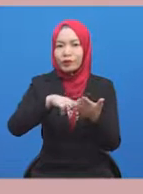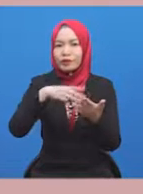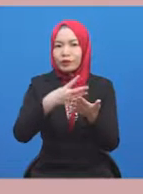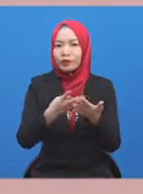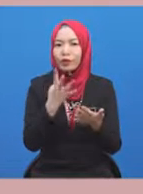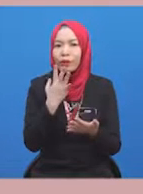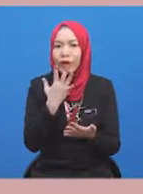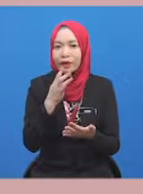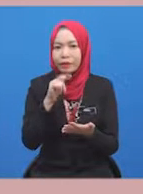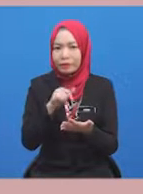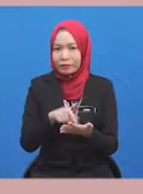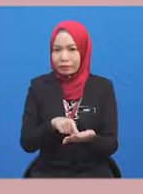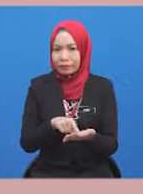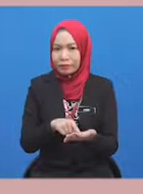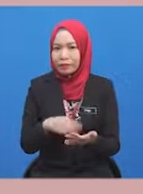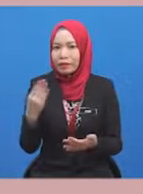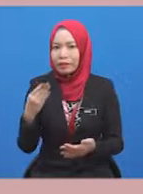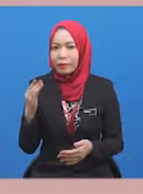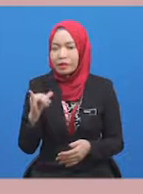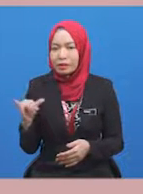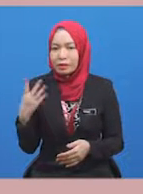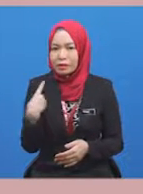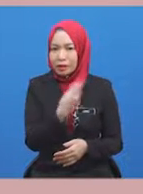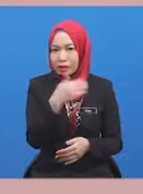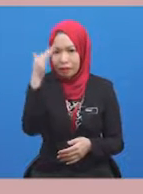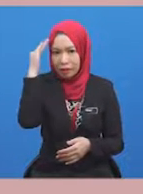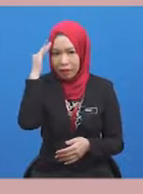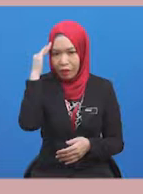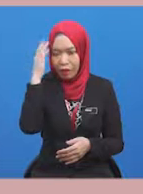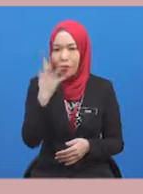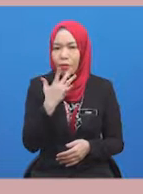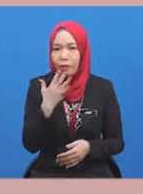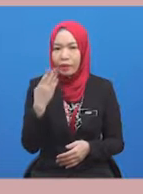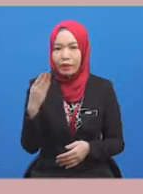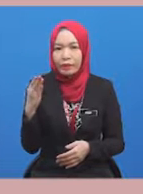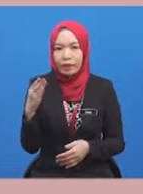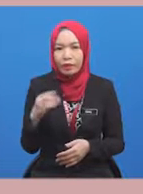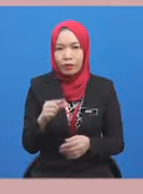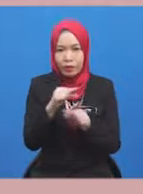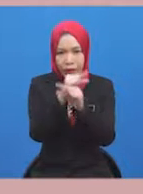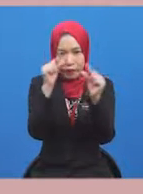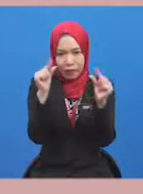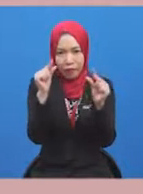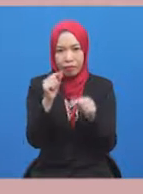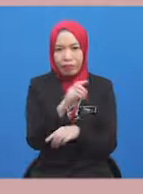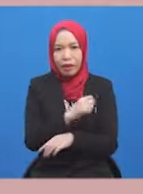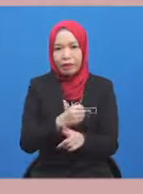sahaja. Pada kebiasaannya, kita hanya tahu warna biru gelap, biru tua dan biru